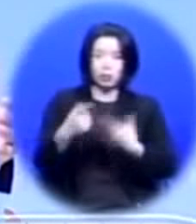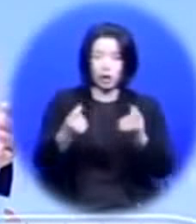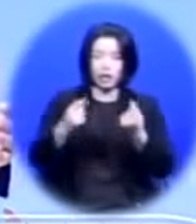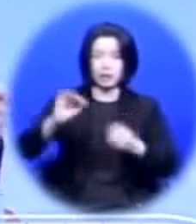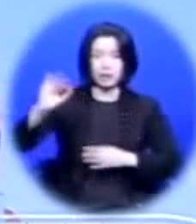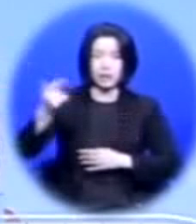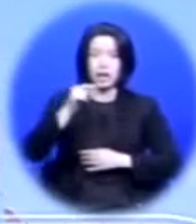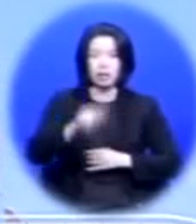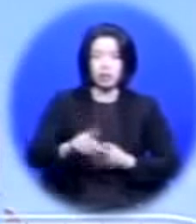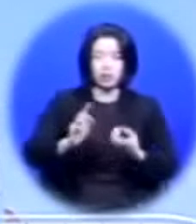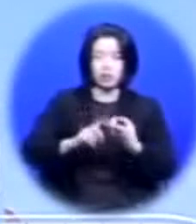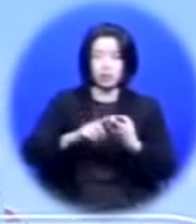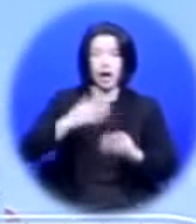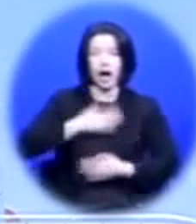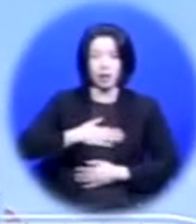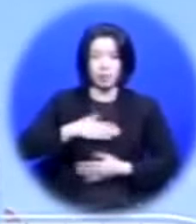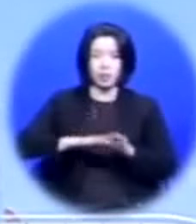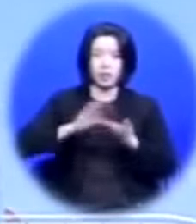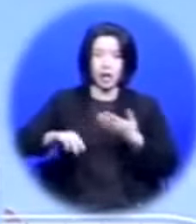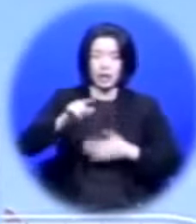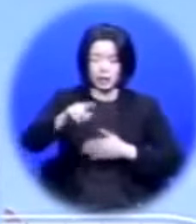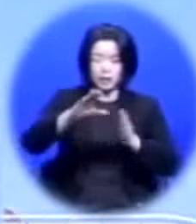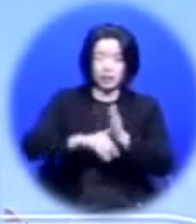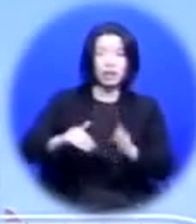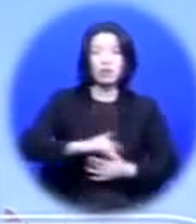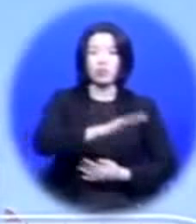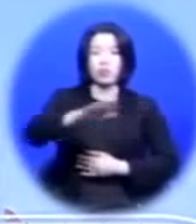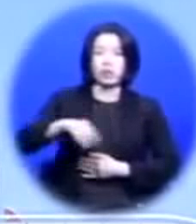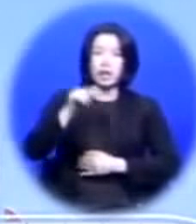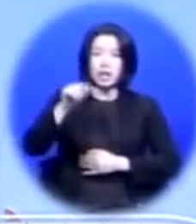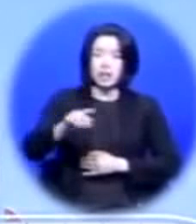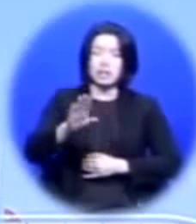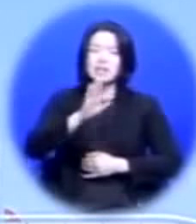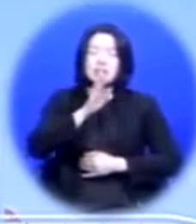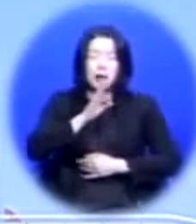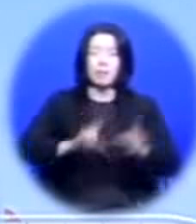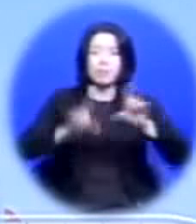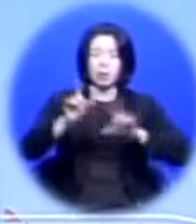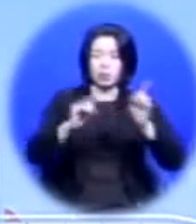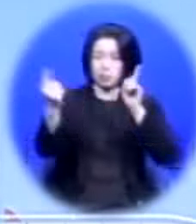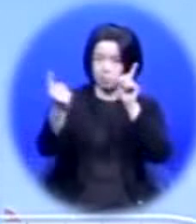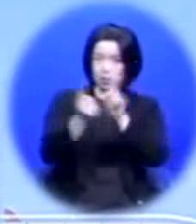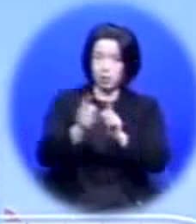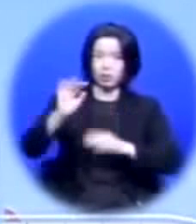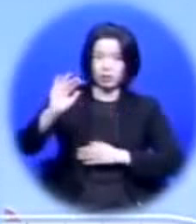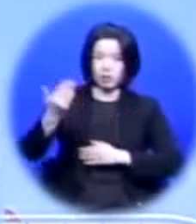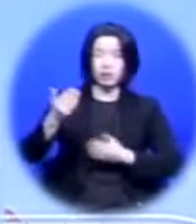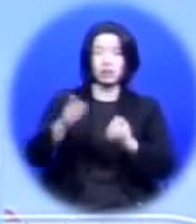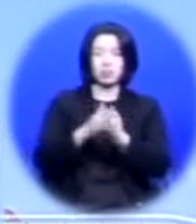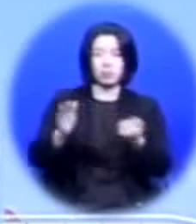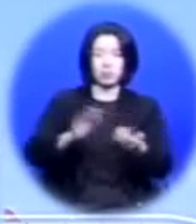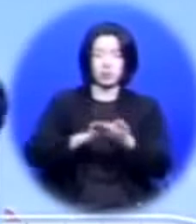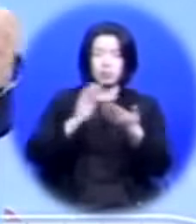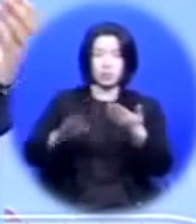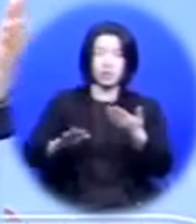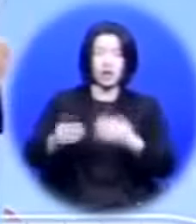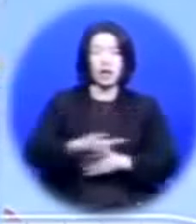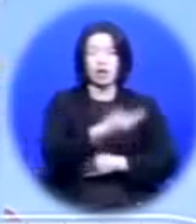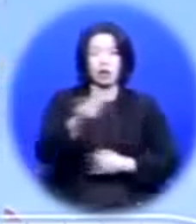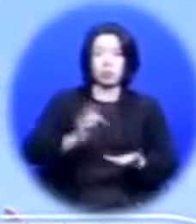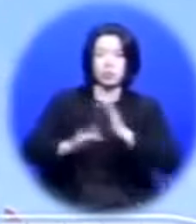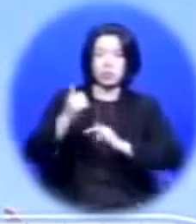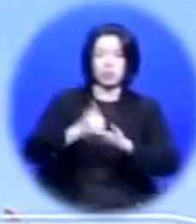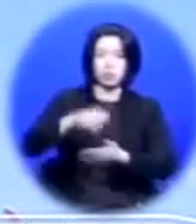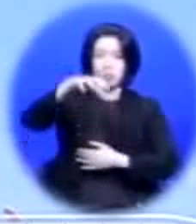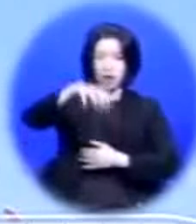될 것임을니다 그때 우리가 그를 참 모습대로 뵙게 될 것이기 때문입니다 여러분 예수님 앞에